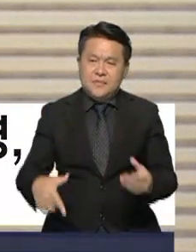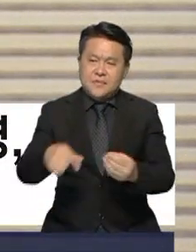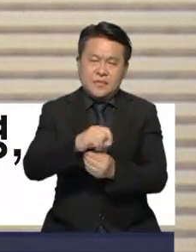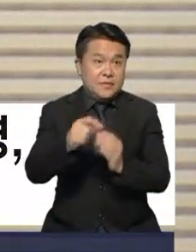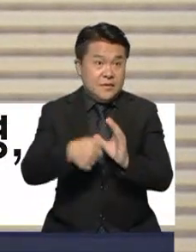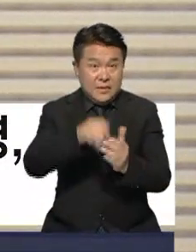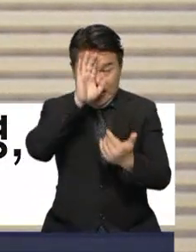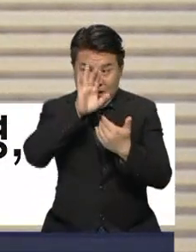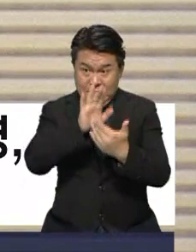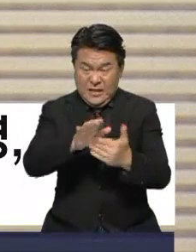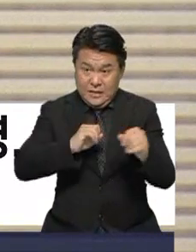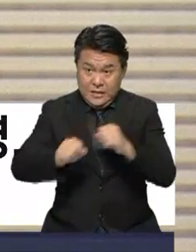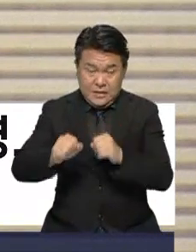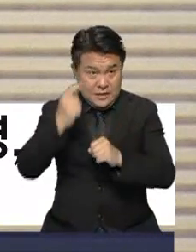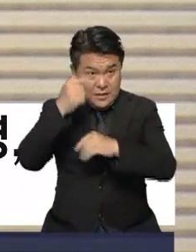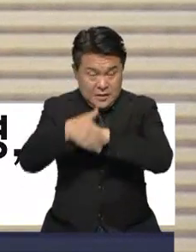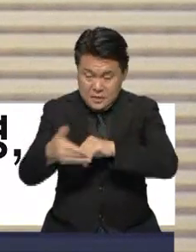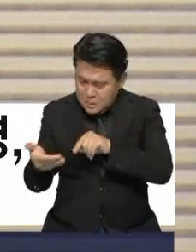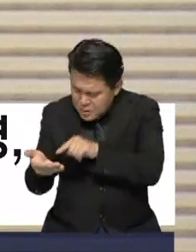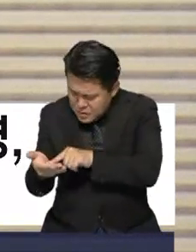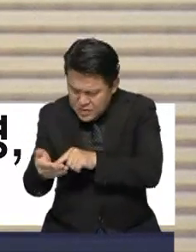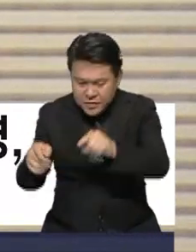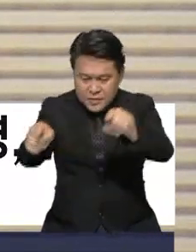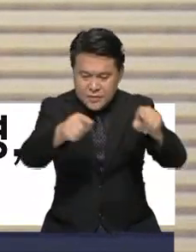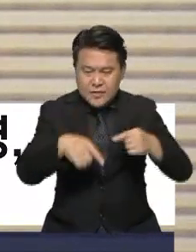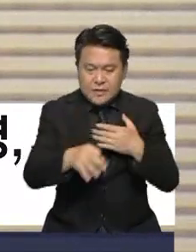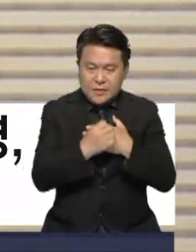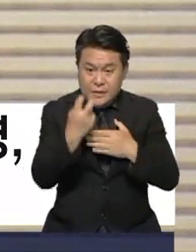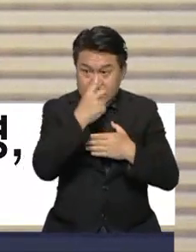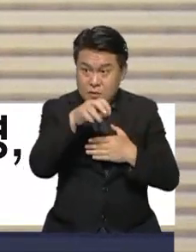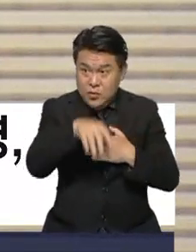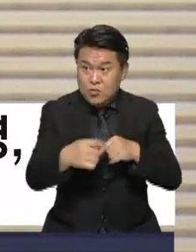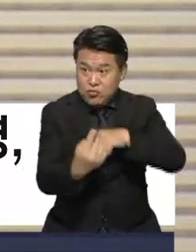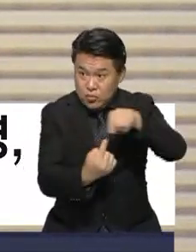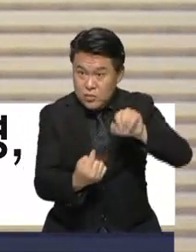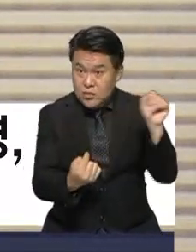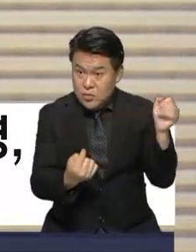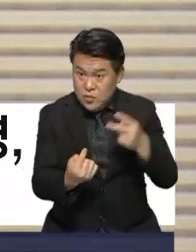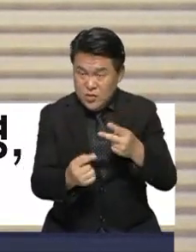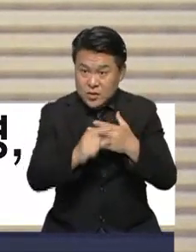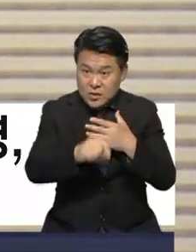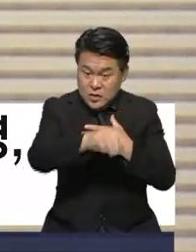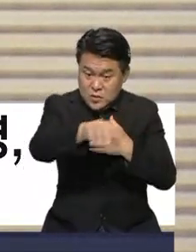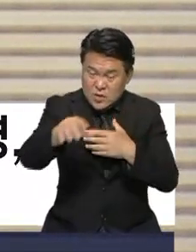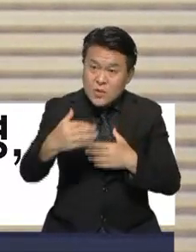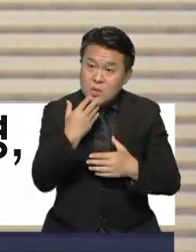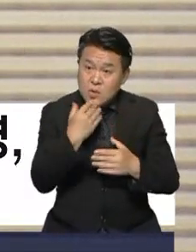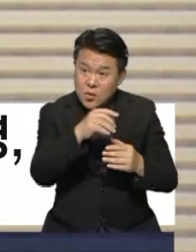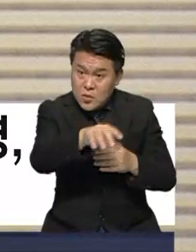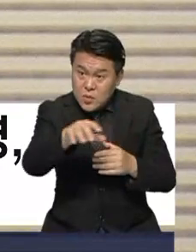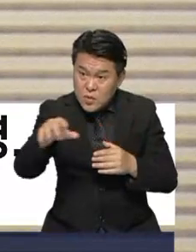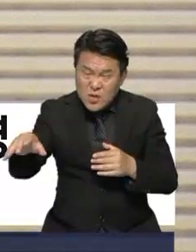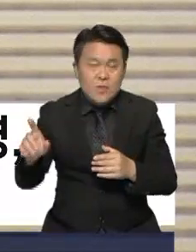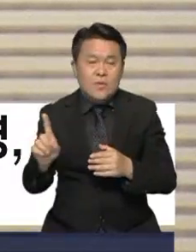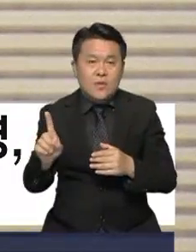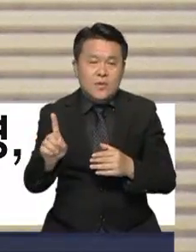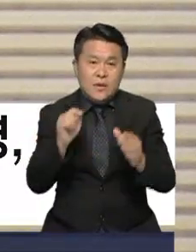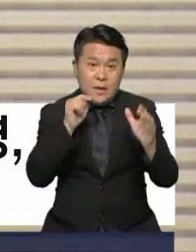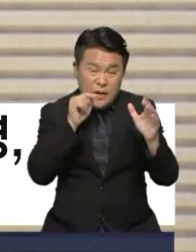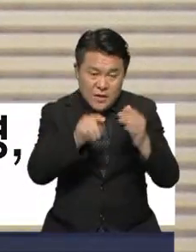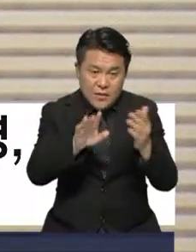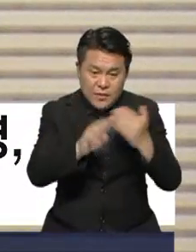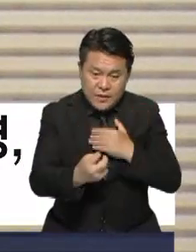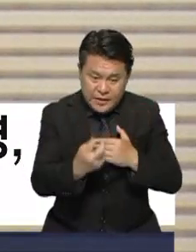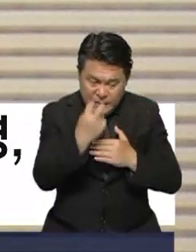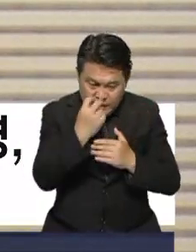따라 전국 임시선별검사소 정상 운영, 지역별 요일별 원스톱 진료기관 필수 운영 등을